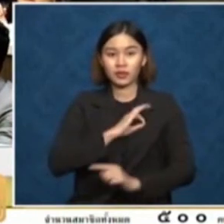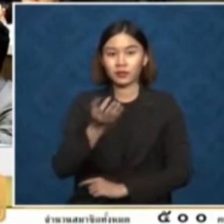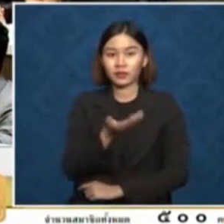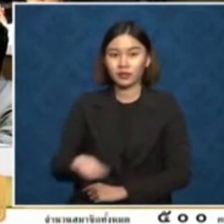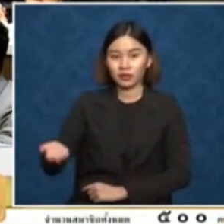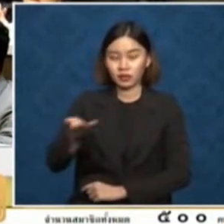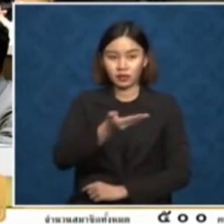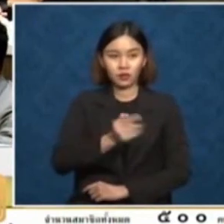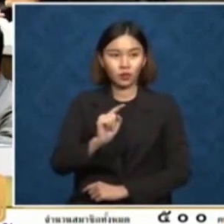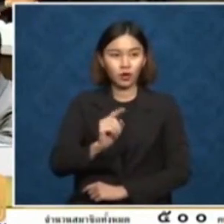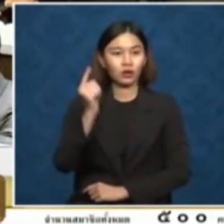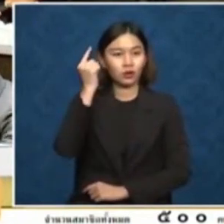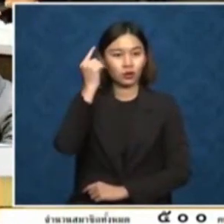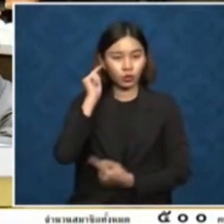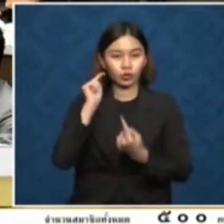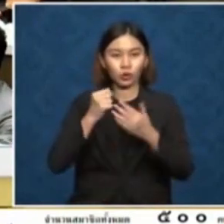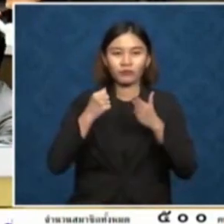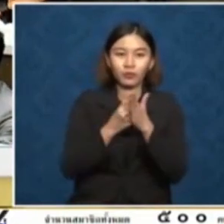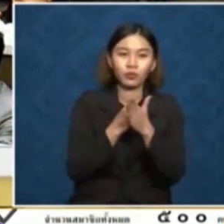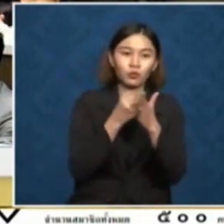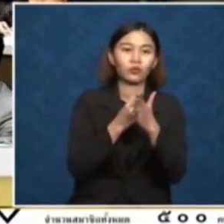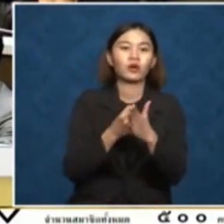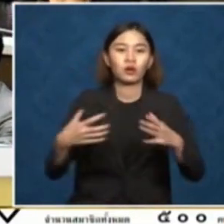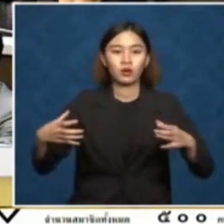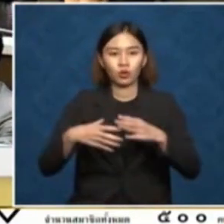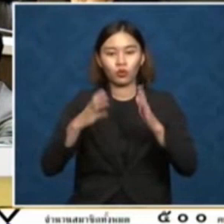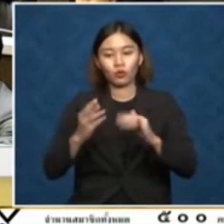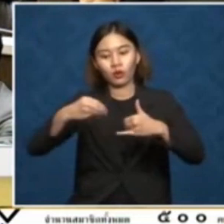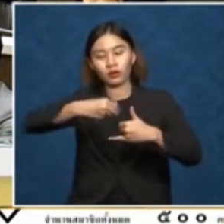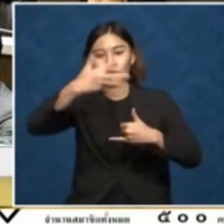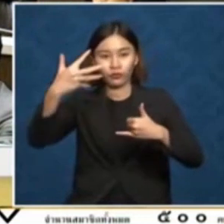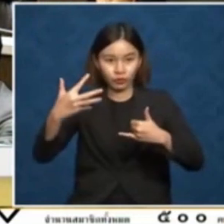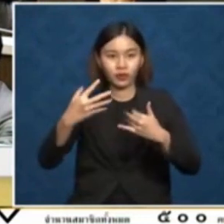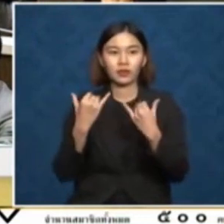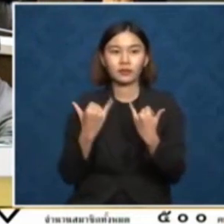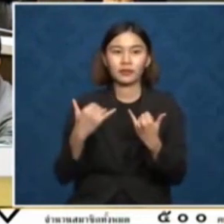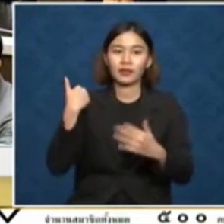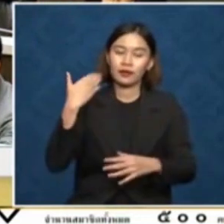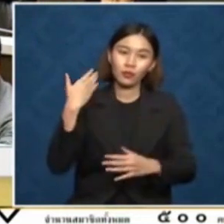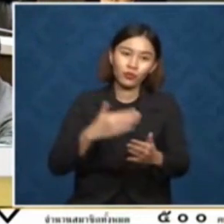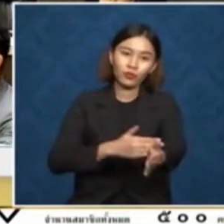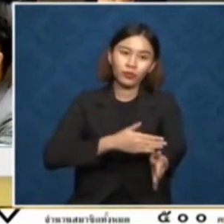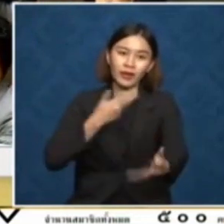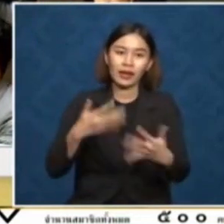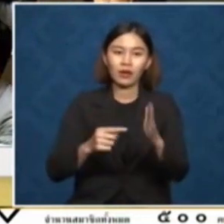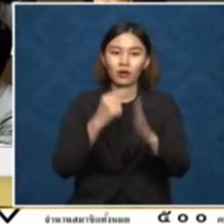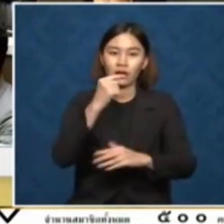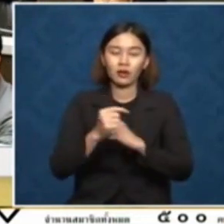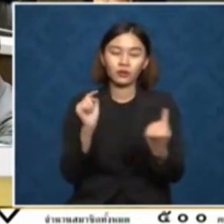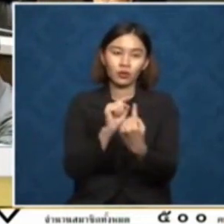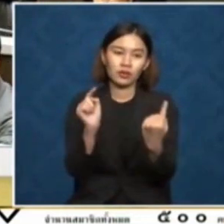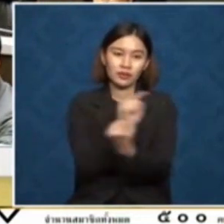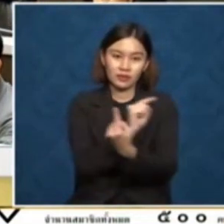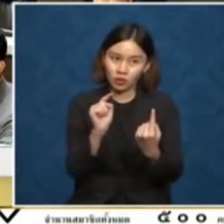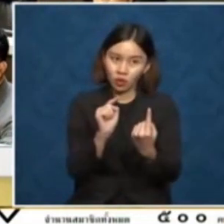เรียนท่านประธานสภาค่ะดิฉันสิริรพัฒน์กองตระการนะคะผู้แทนราษฎรจากกรุงเทพมหานครบางกะปิวังทองหลางจากพรรคก้าวไกลค่ะดิฉันอย